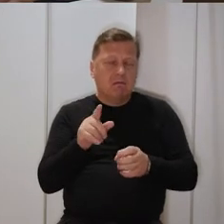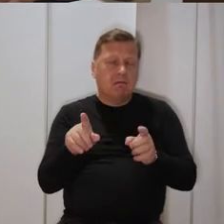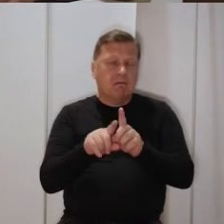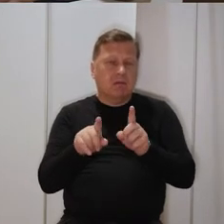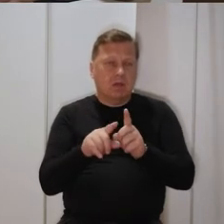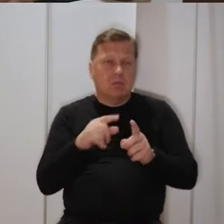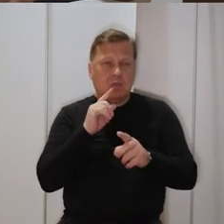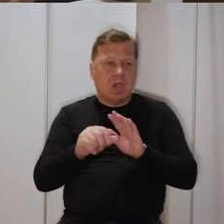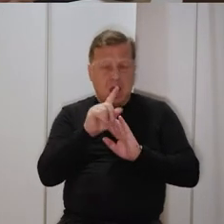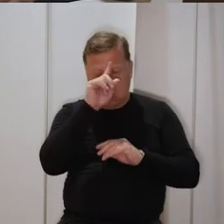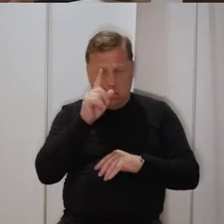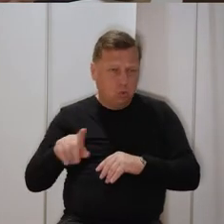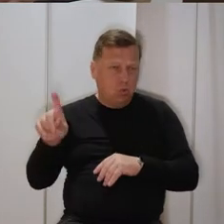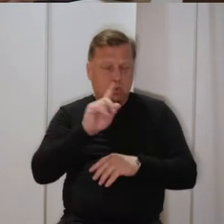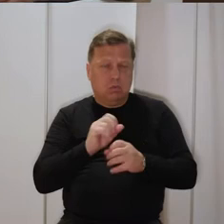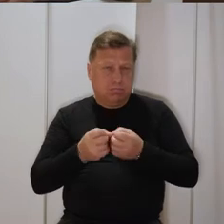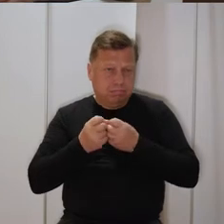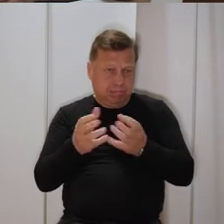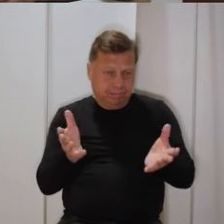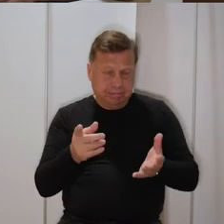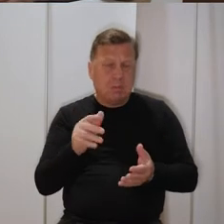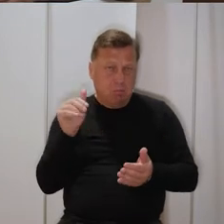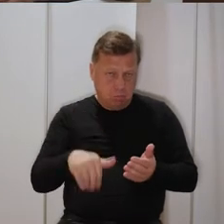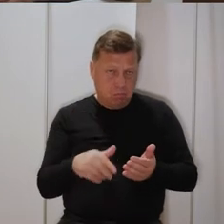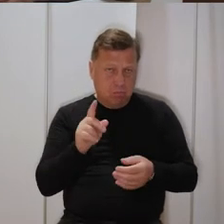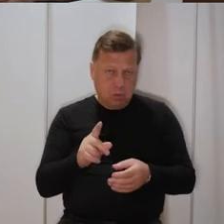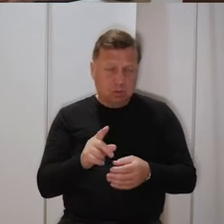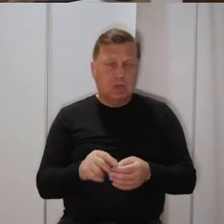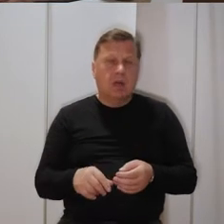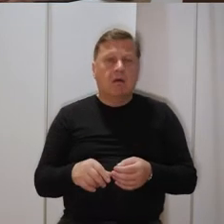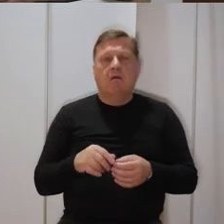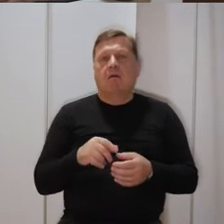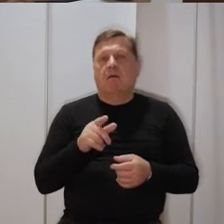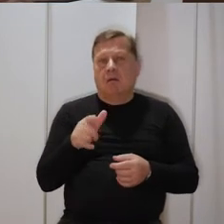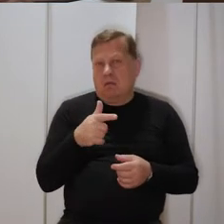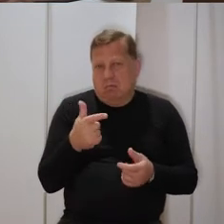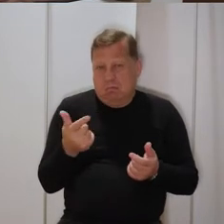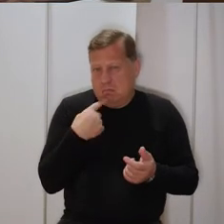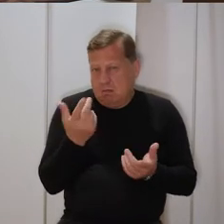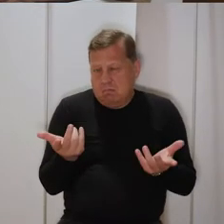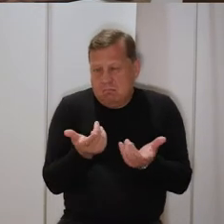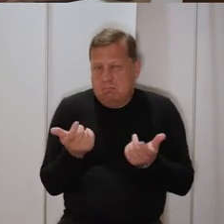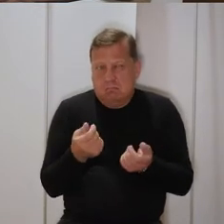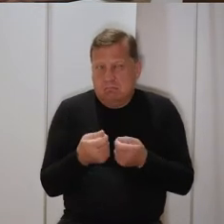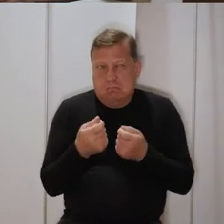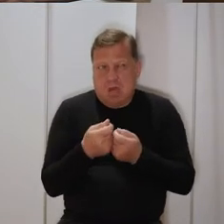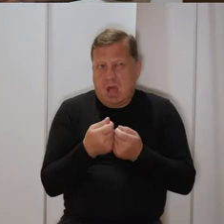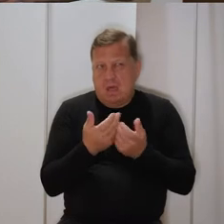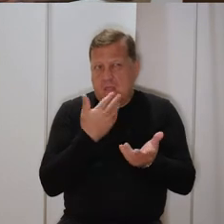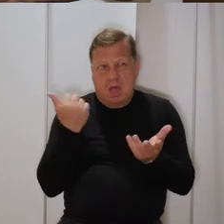do też odbiorców naszych zaplanowanych. I zupełnie nam to nie przeszkadza, że na przykład coś